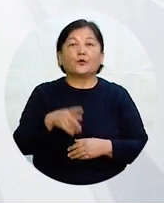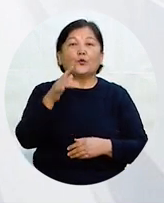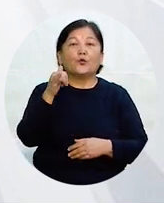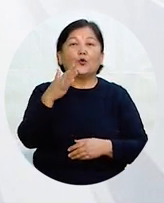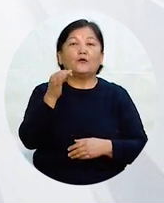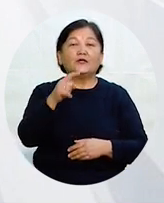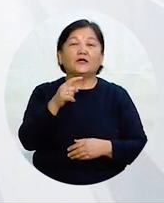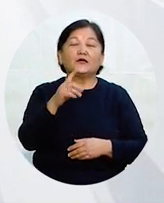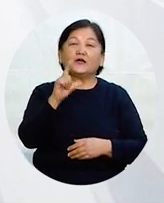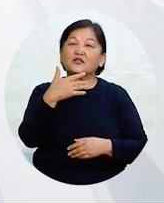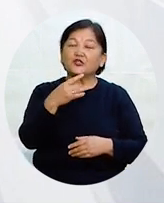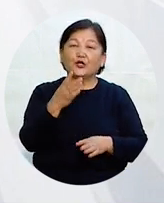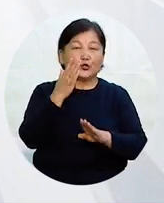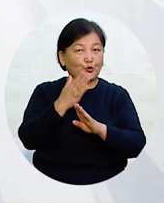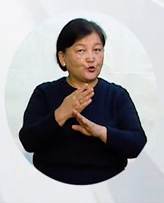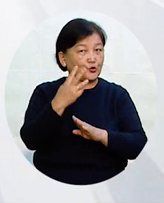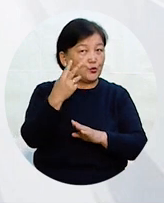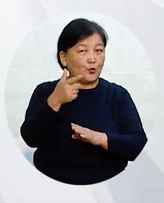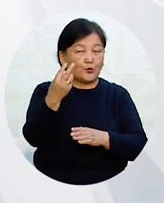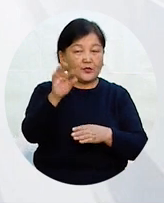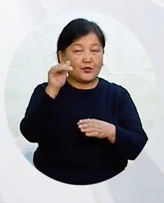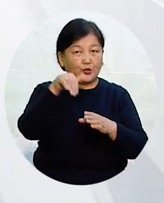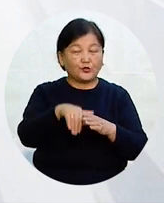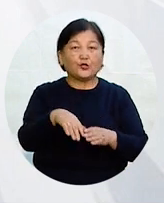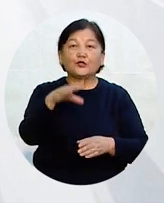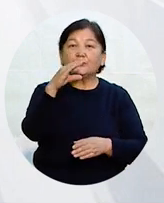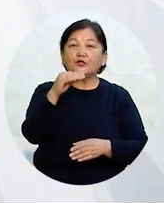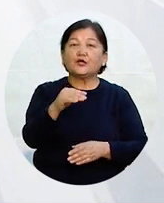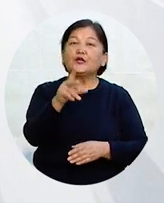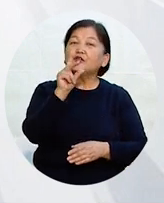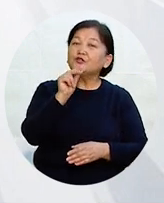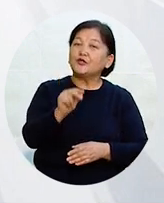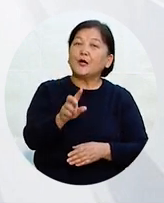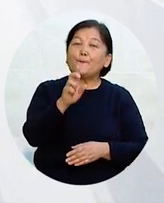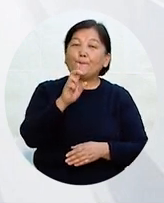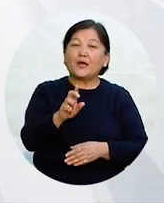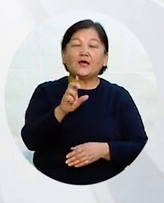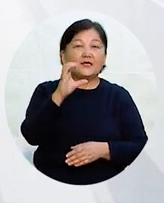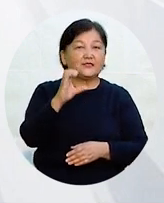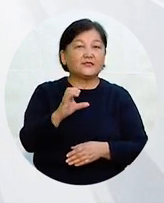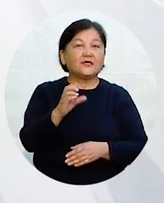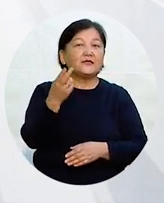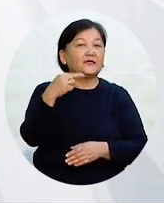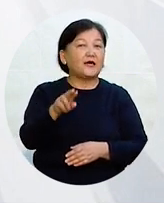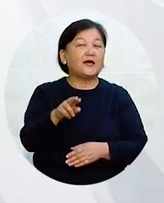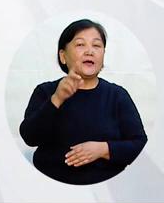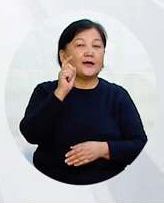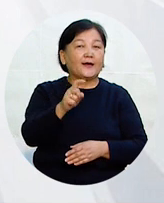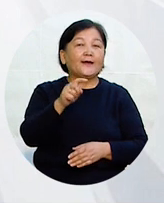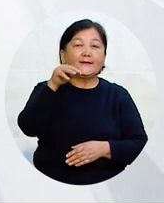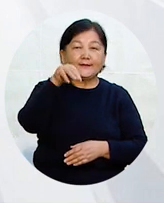үсгээр төгссөн үгэнд жич бусад тот гэдэг үгэнд орсон Ж, Ч, Б, С, Д, Х,